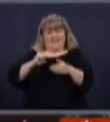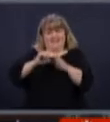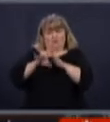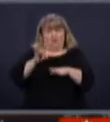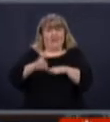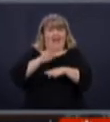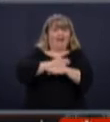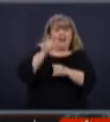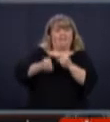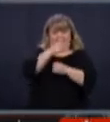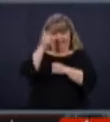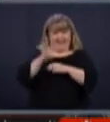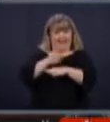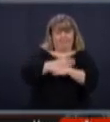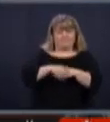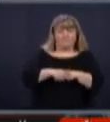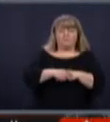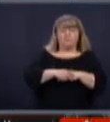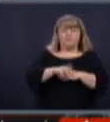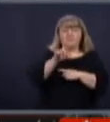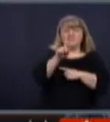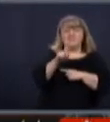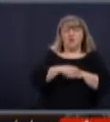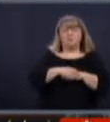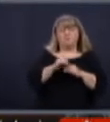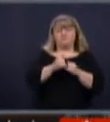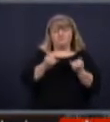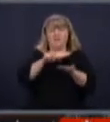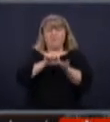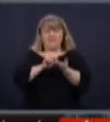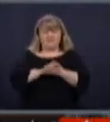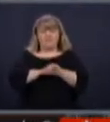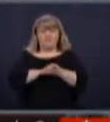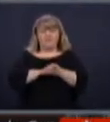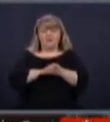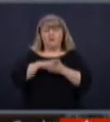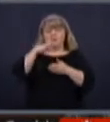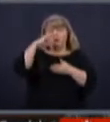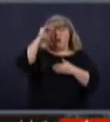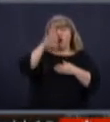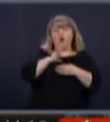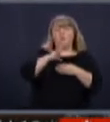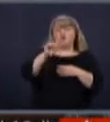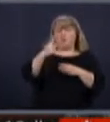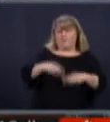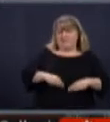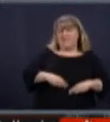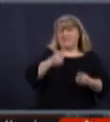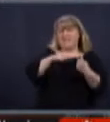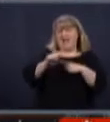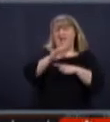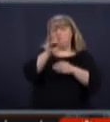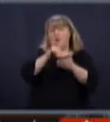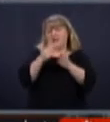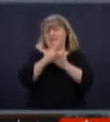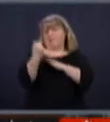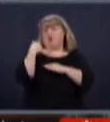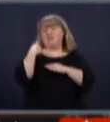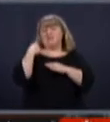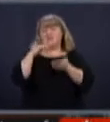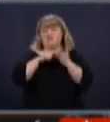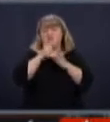la presse canadienne. Monsieur le Premier ministre, donc, vous êtes allé à Montréal la semaine dernière. Qu'est-ce que votre visite à Montréal a pu changer dans la situation actuelle? Qu'est-ce que